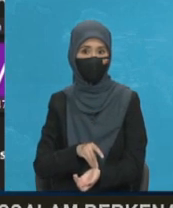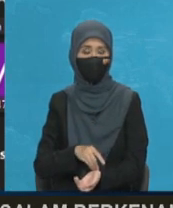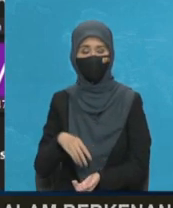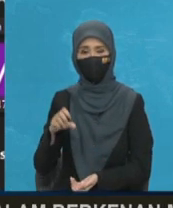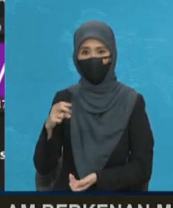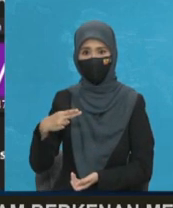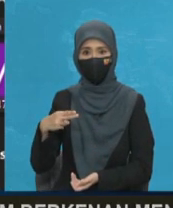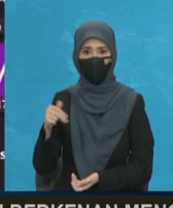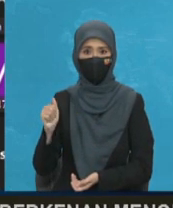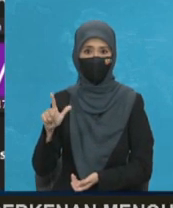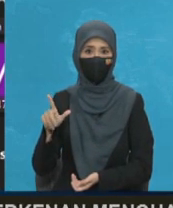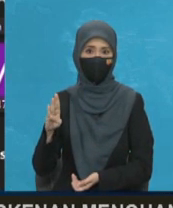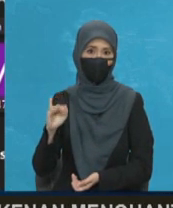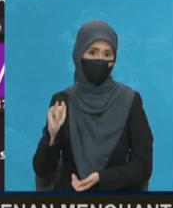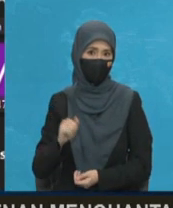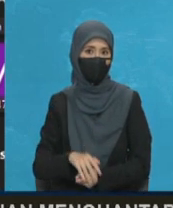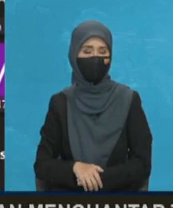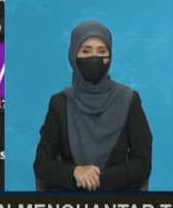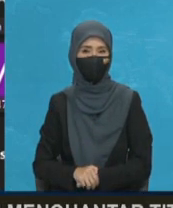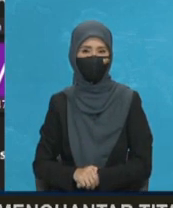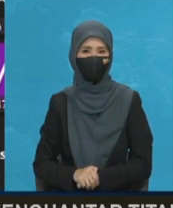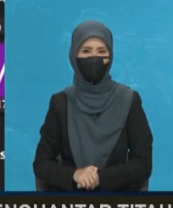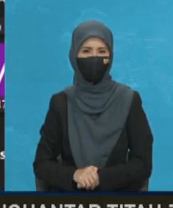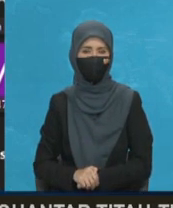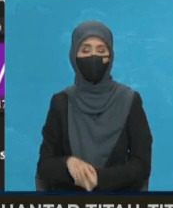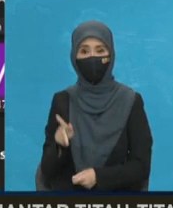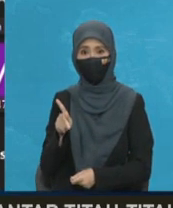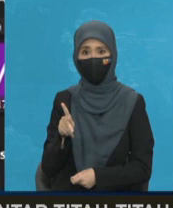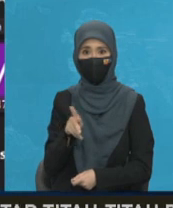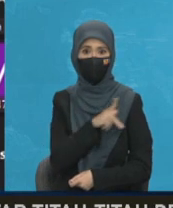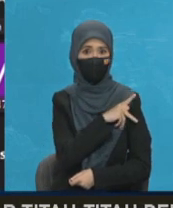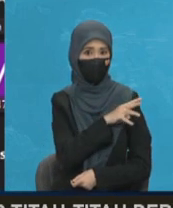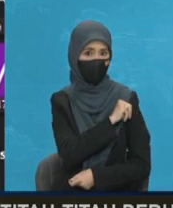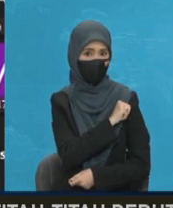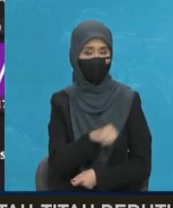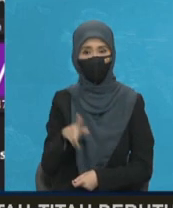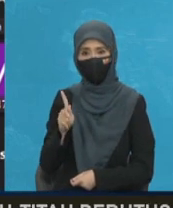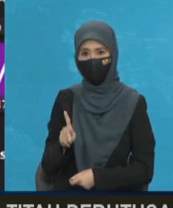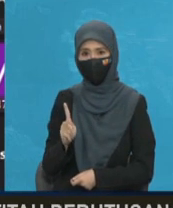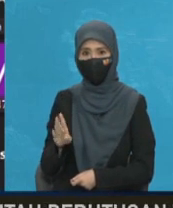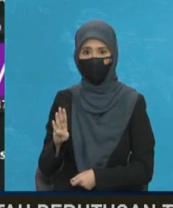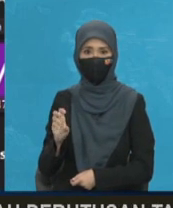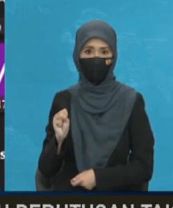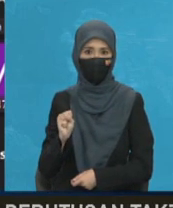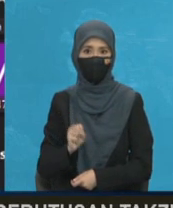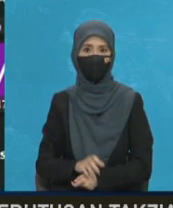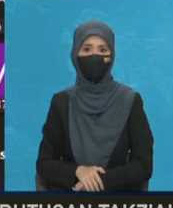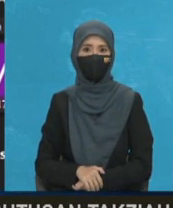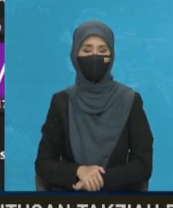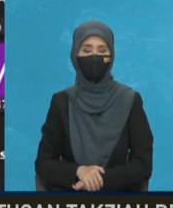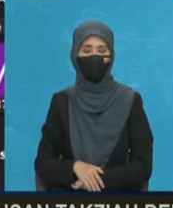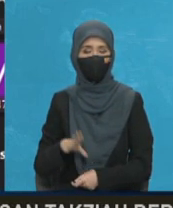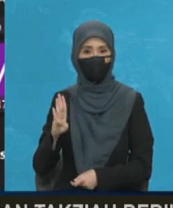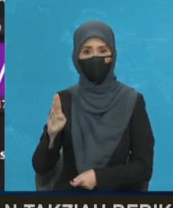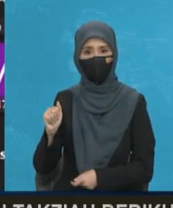setiap stop kekerasan seperti Zidane dasar Kementerian Kebudayaan belia dan sukan dengan tema bahasa jiwa